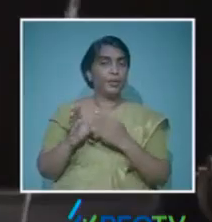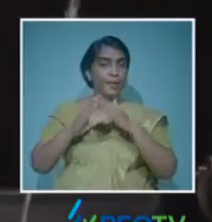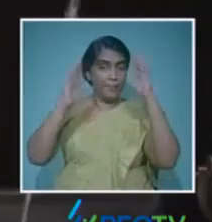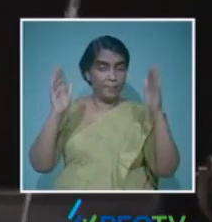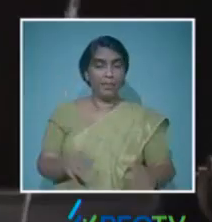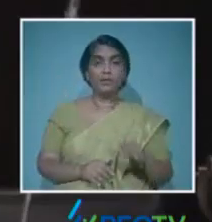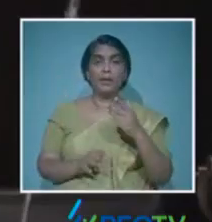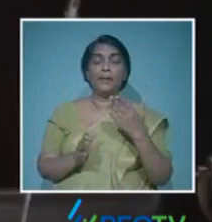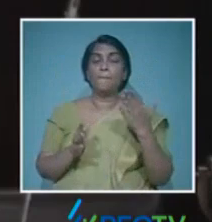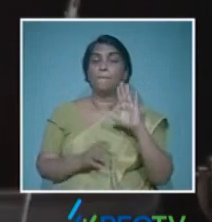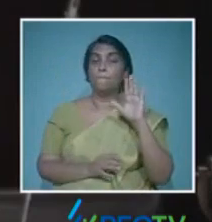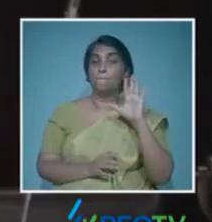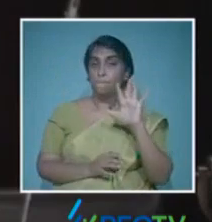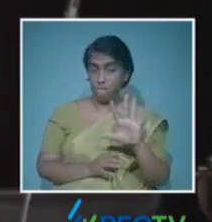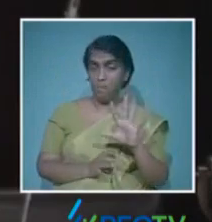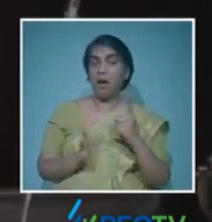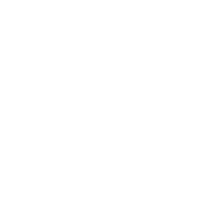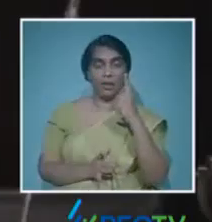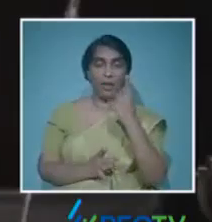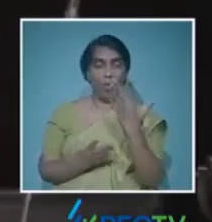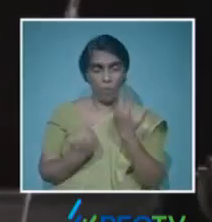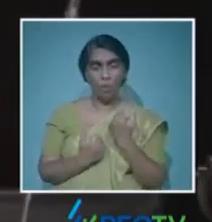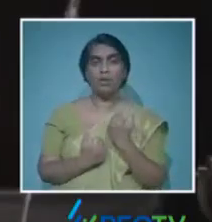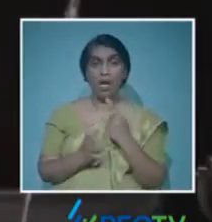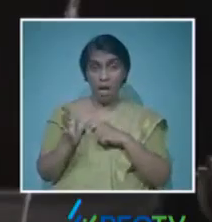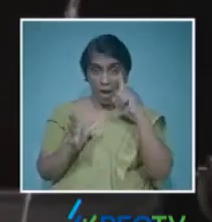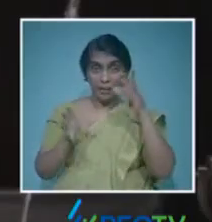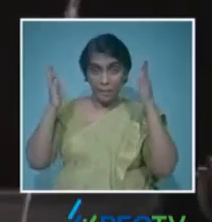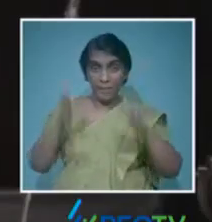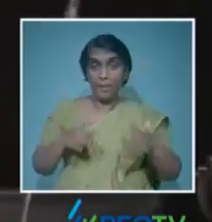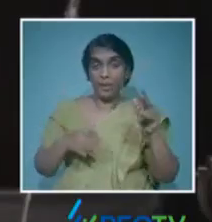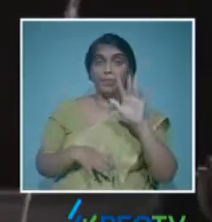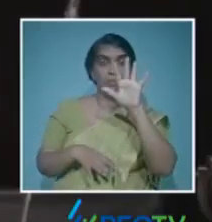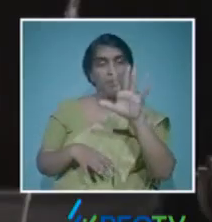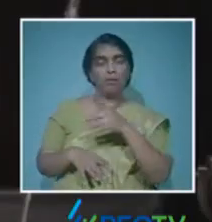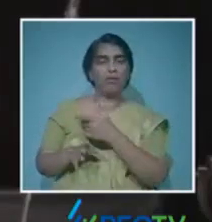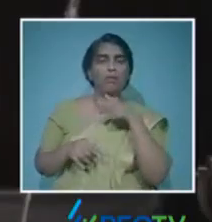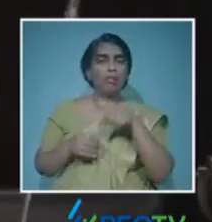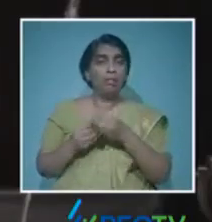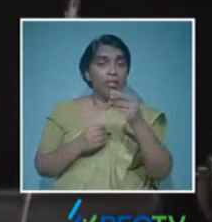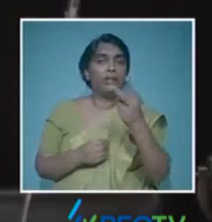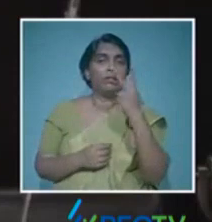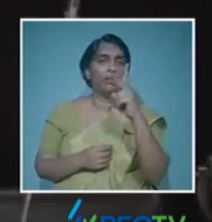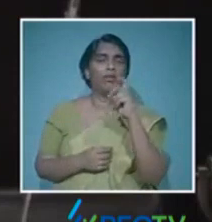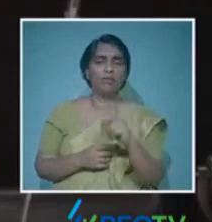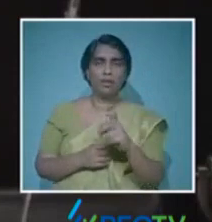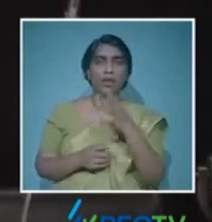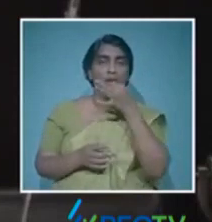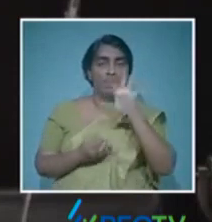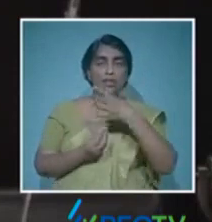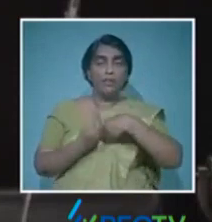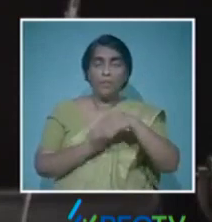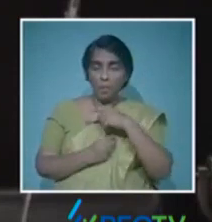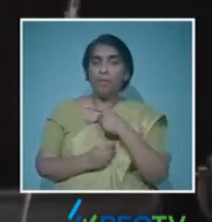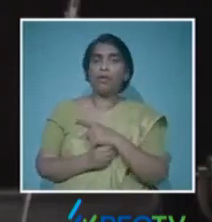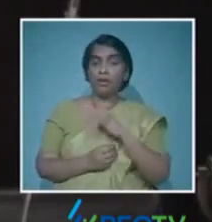ඕනි සාමාන්‍යයෙන් අක්කරයක් වගා කරන්න නමුත් දෙන්නේ එකමාරයි. පලිබෝධනාශක අඩු කරනවා කියලා ගිය කන්නේදි කිව්වා මේ කන්නේදි පලිබෝධනාශක සඳහා